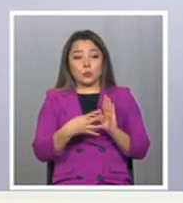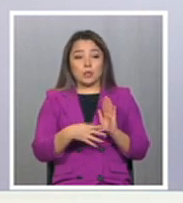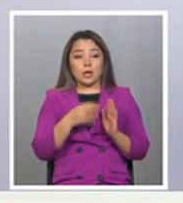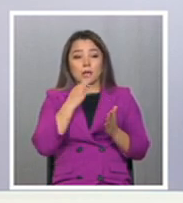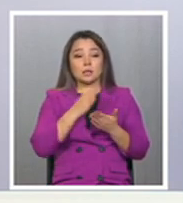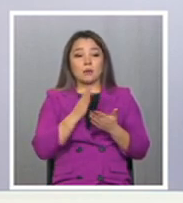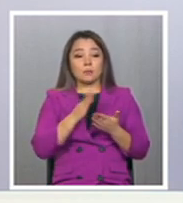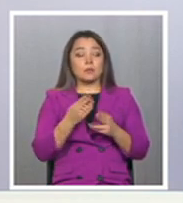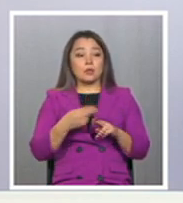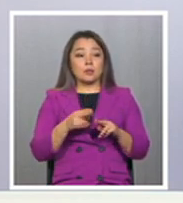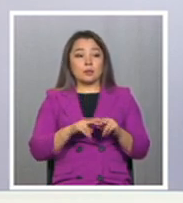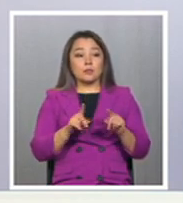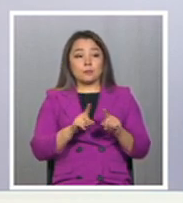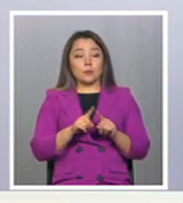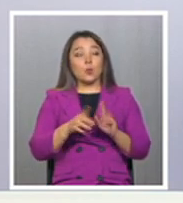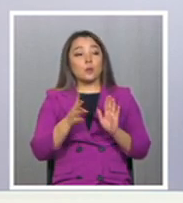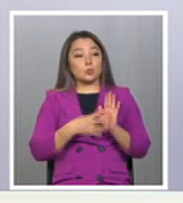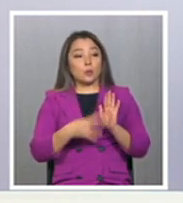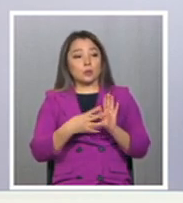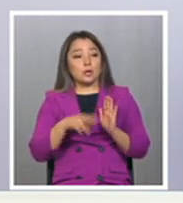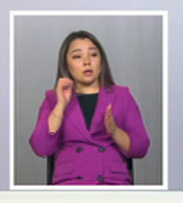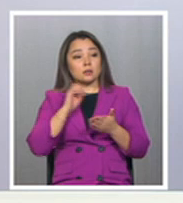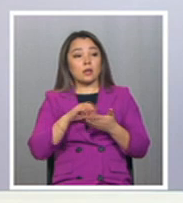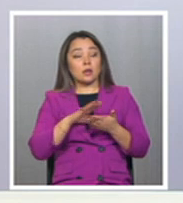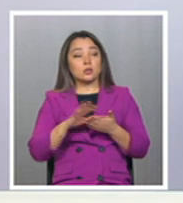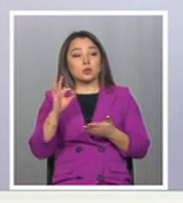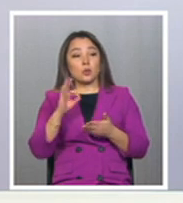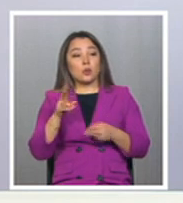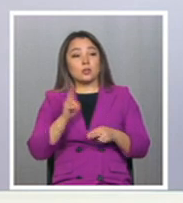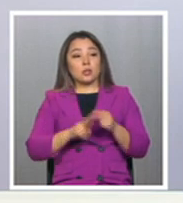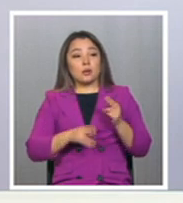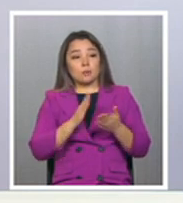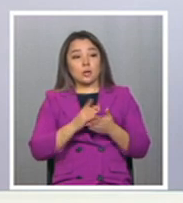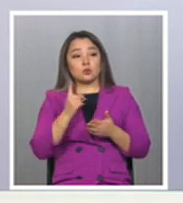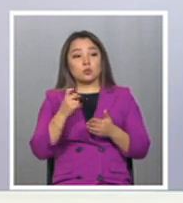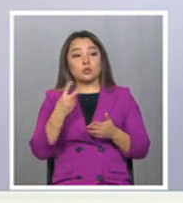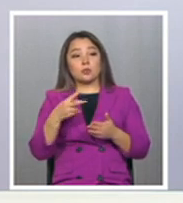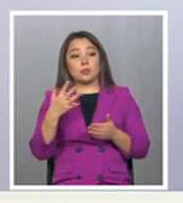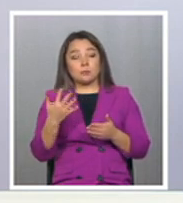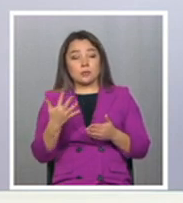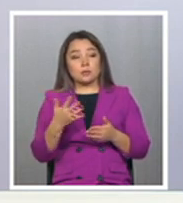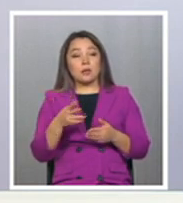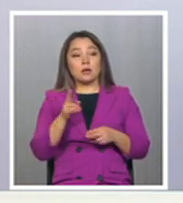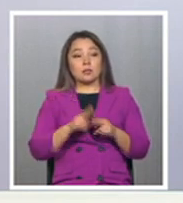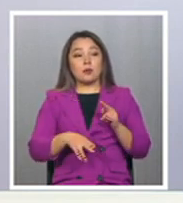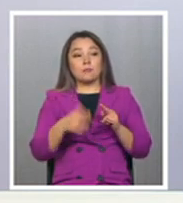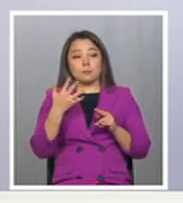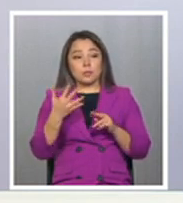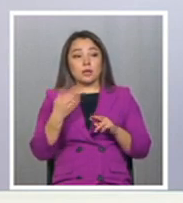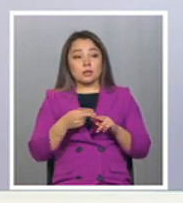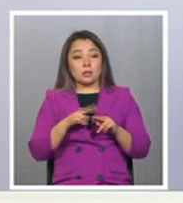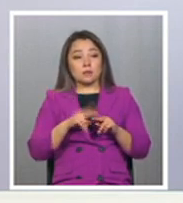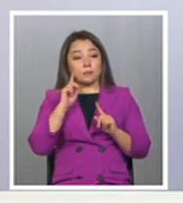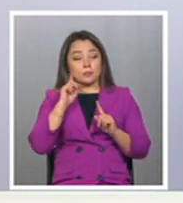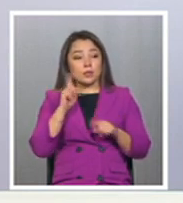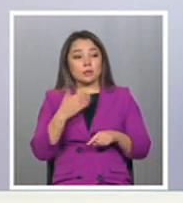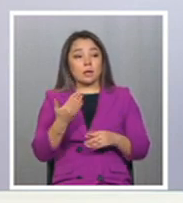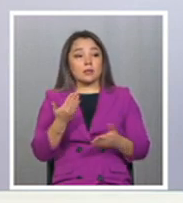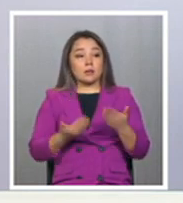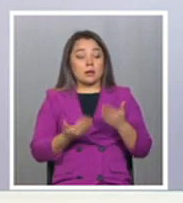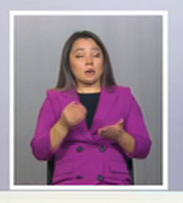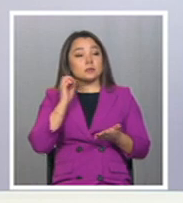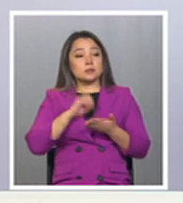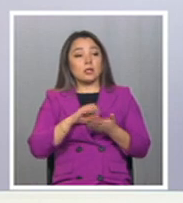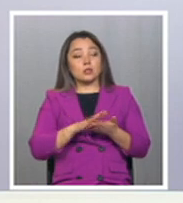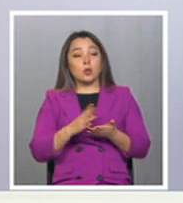бұл жерде қараңыздар болар. 90 деген сан 0-ге аяқталып тұр. 125 5-ке аяқталып тұр. Біз білеміз, егер сан